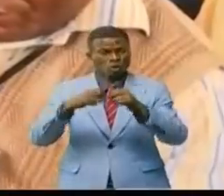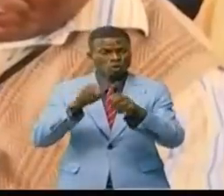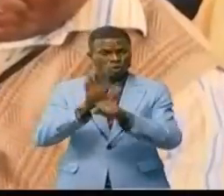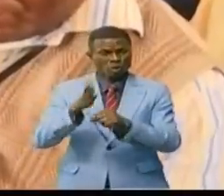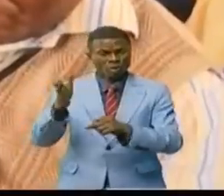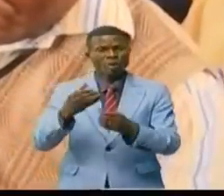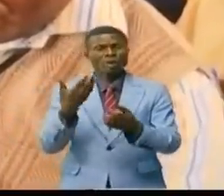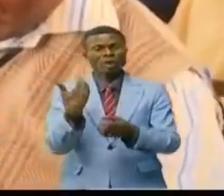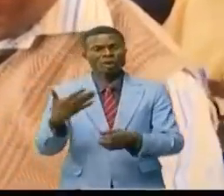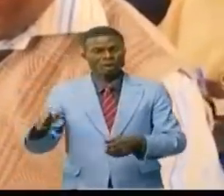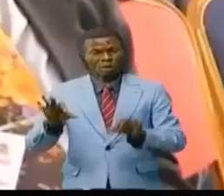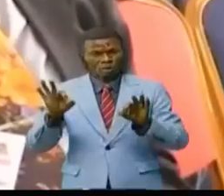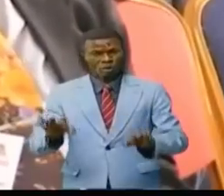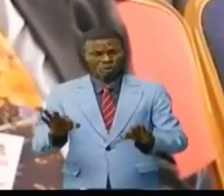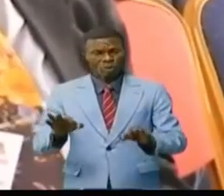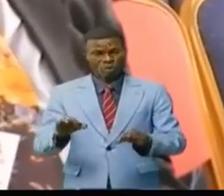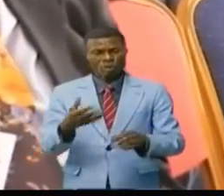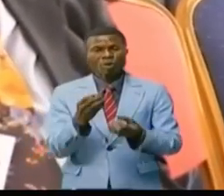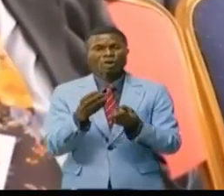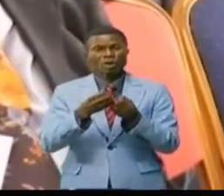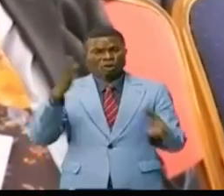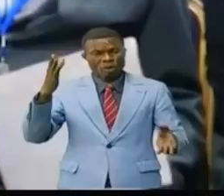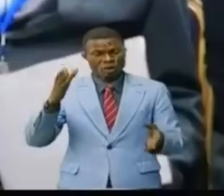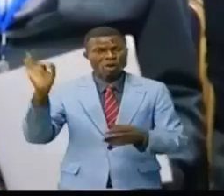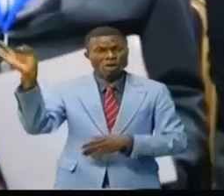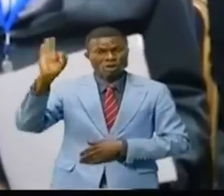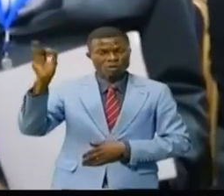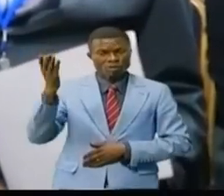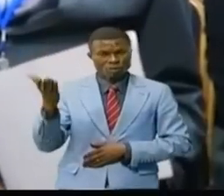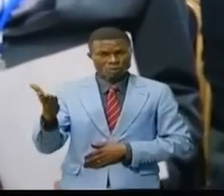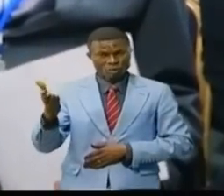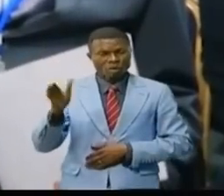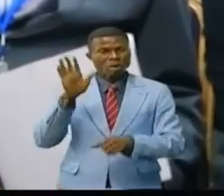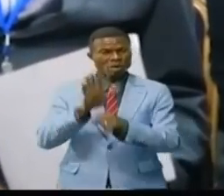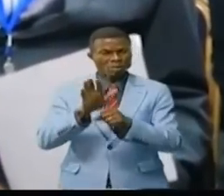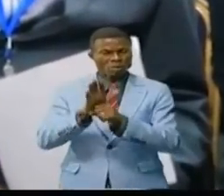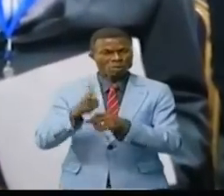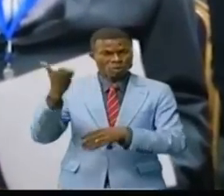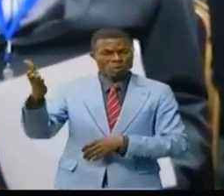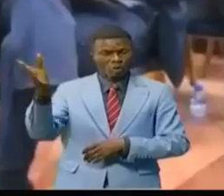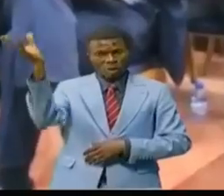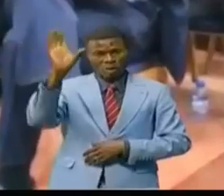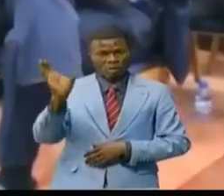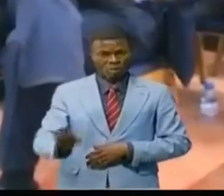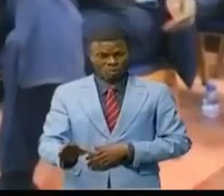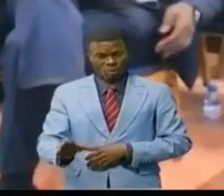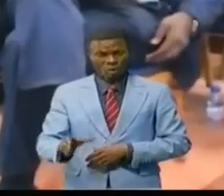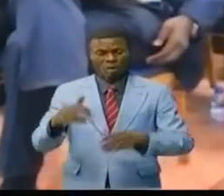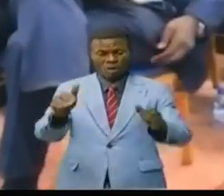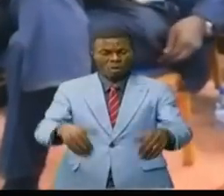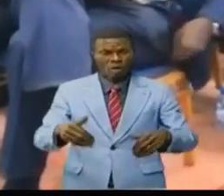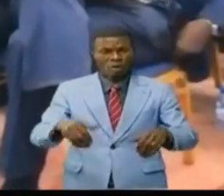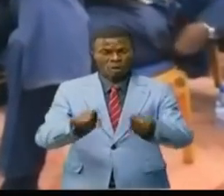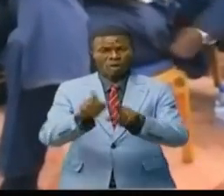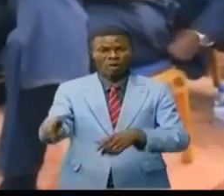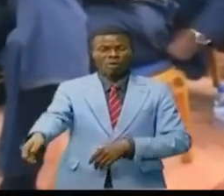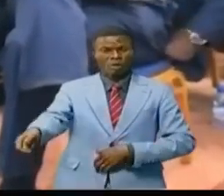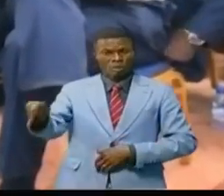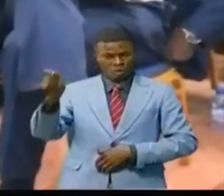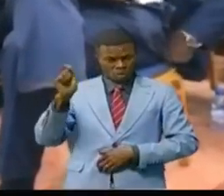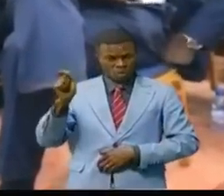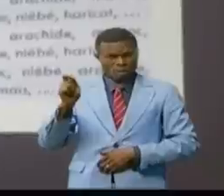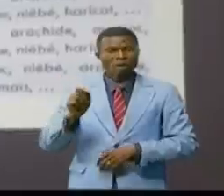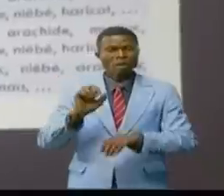des ressources naturelles, les ressources forestières en grande quantité. À travers l'élevage et la pêche, on